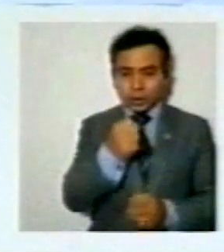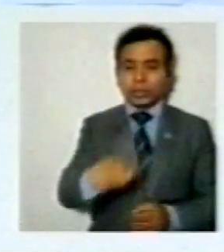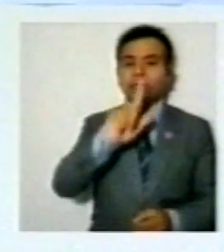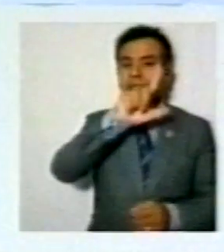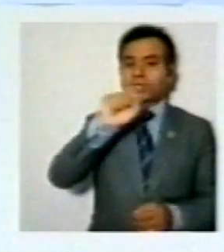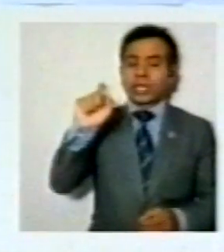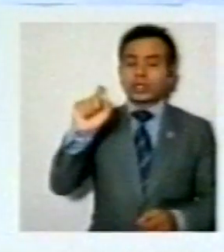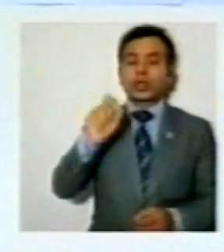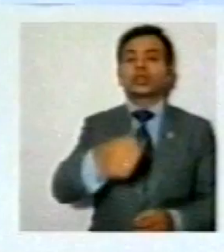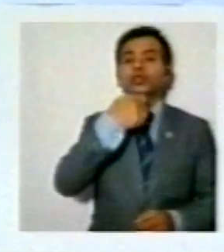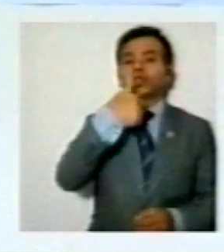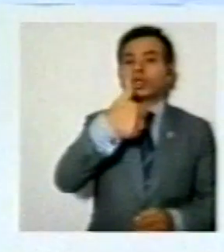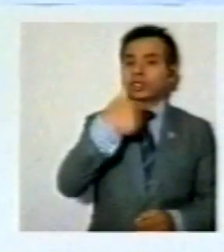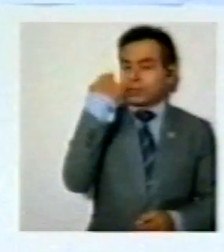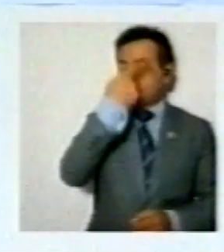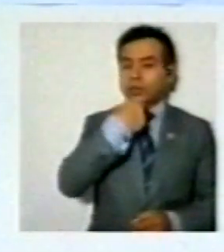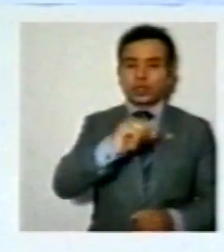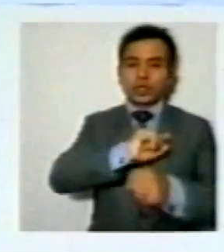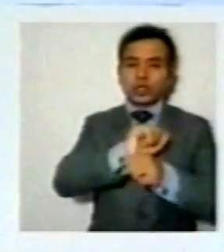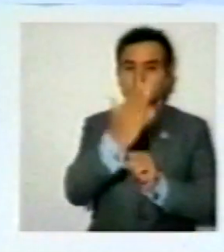করে যা শনাক্ত হয়েছে